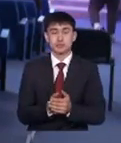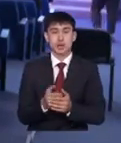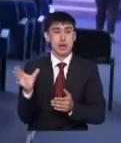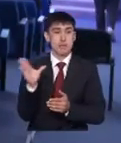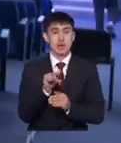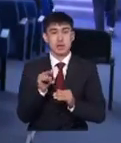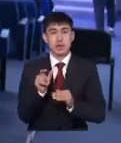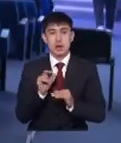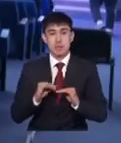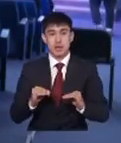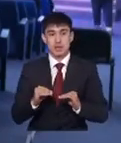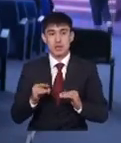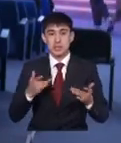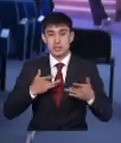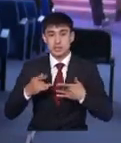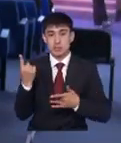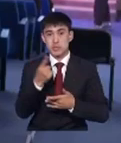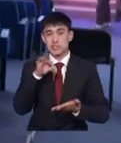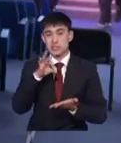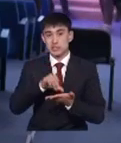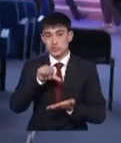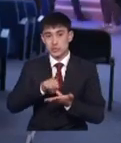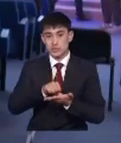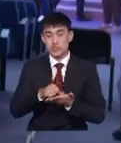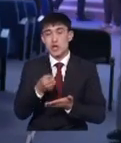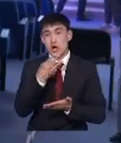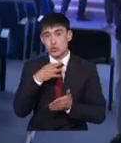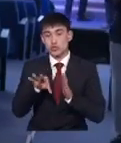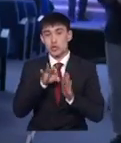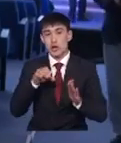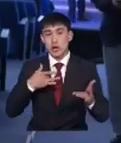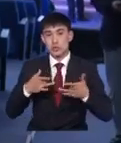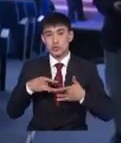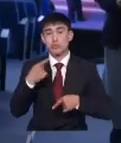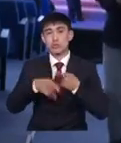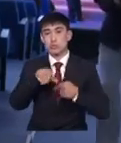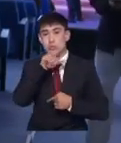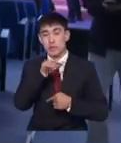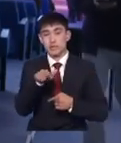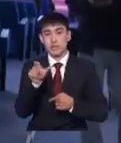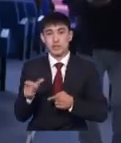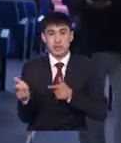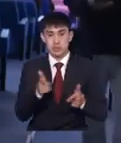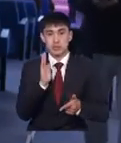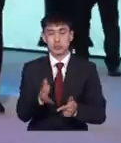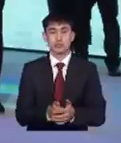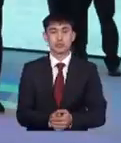барлық балалар ең алғаш сахнада шығуда ең жақсы актерларды, болашақ мамандарды дайындап